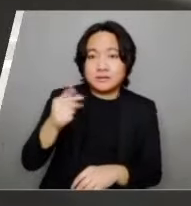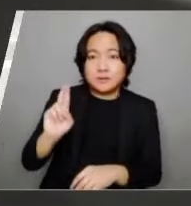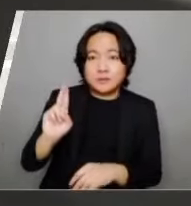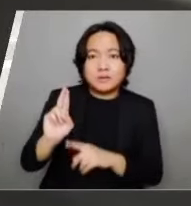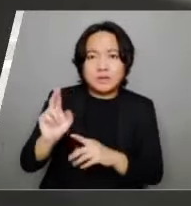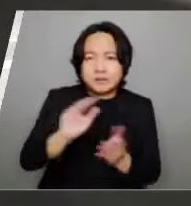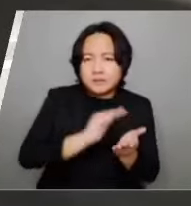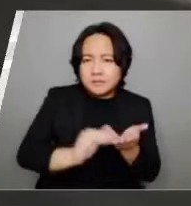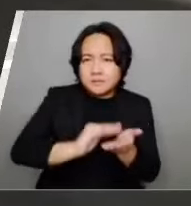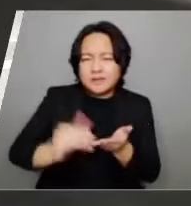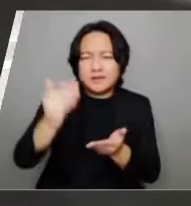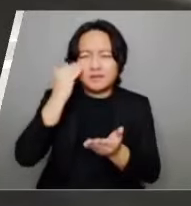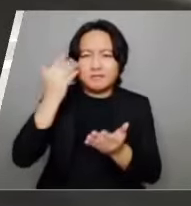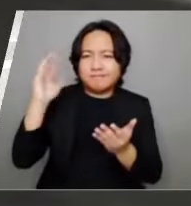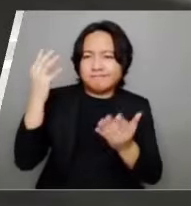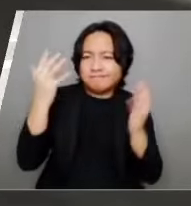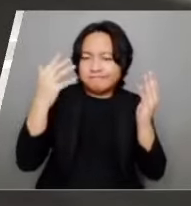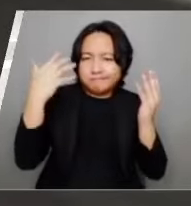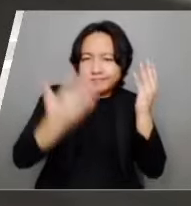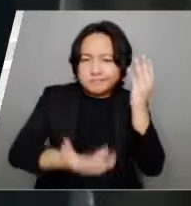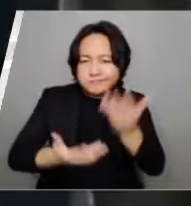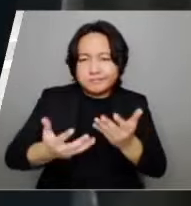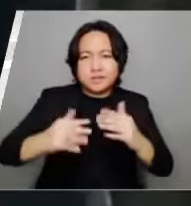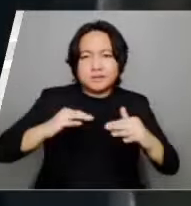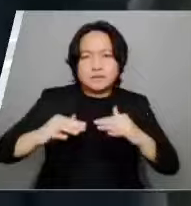puno at gumuhong lupa.